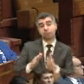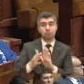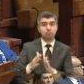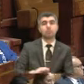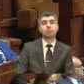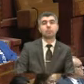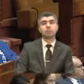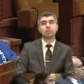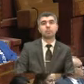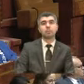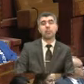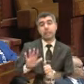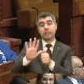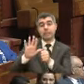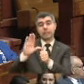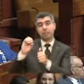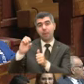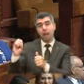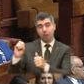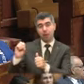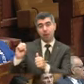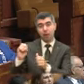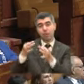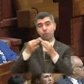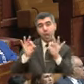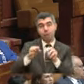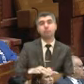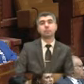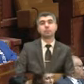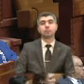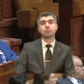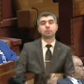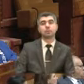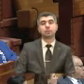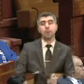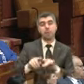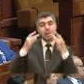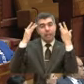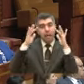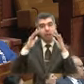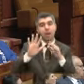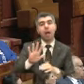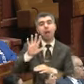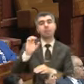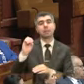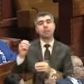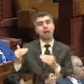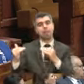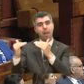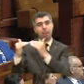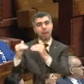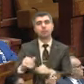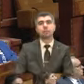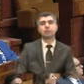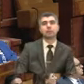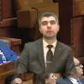600 دار الشباب و500 وبالنسبة لدور الثقافة 500 ديال دور الثقافة. أنا